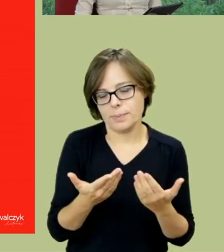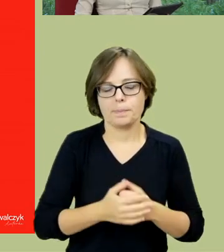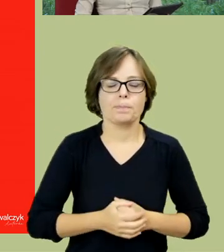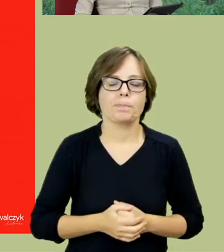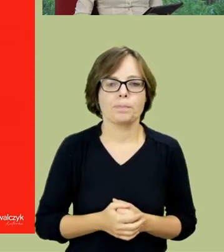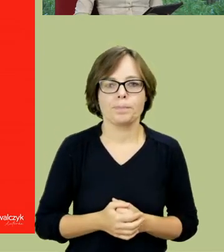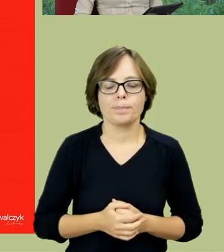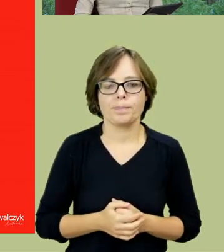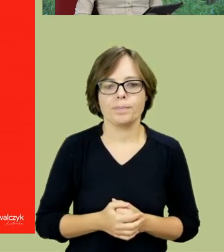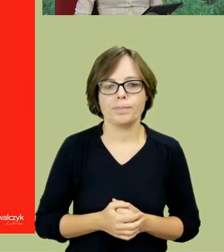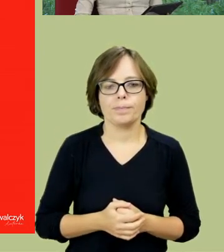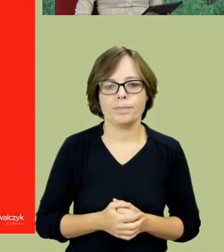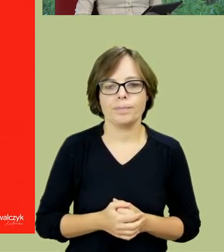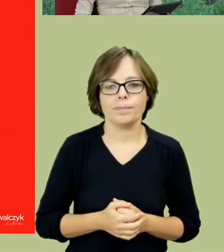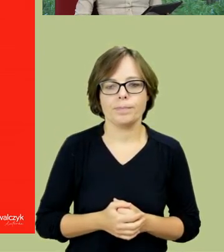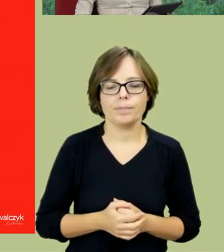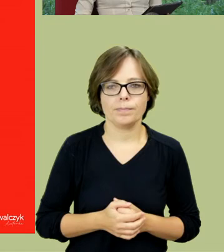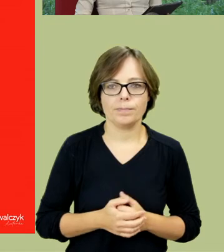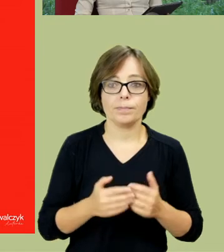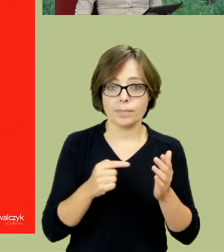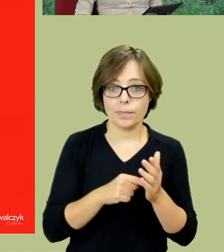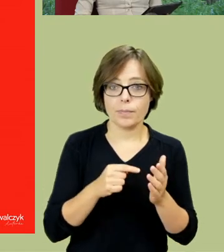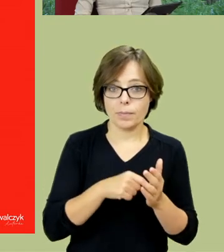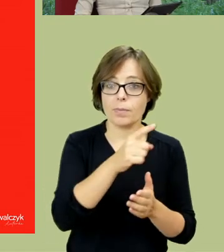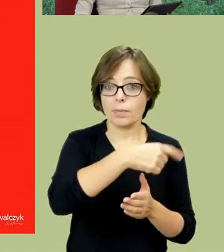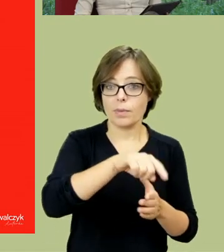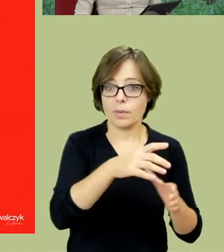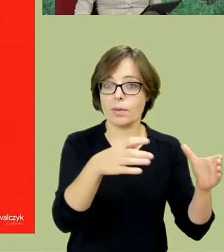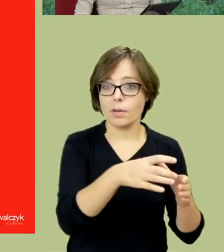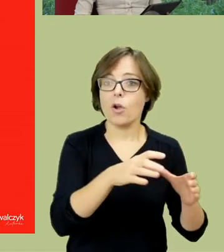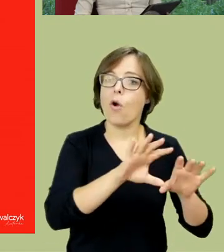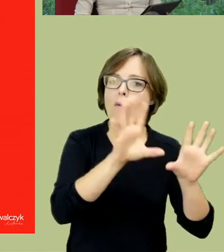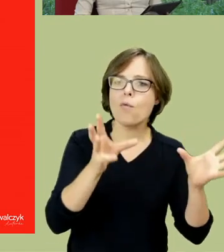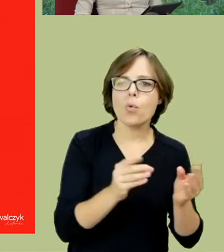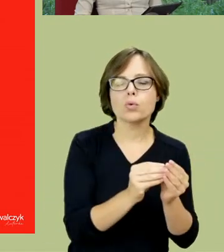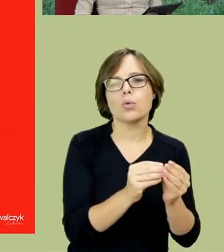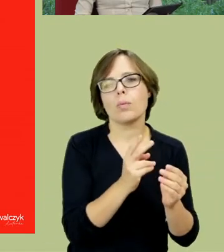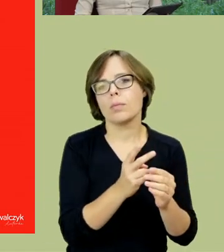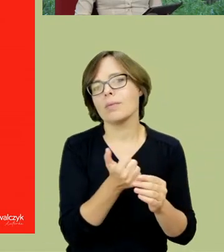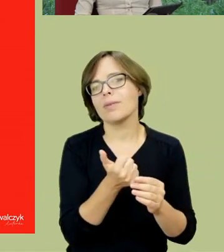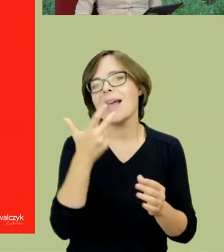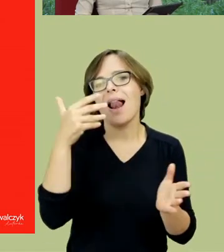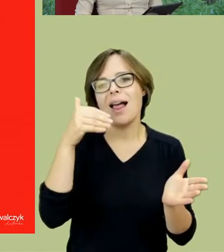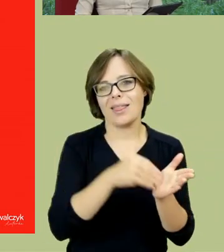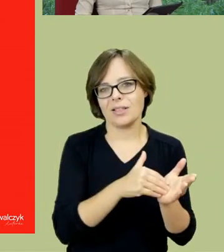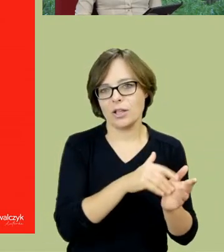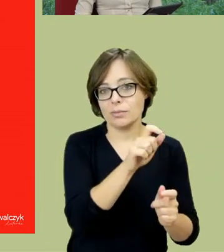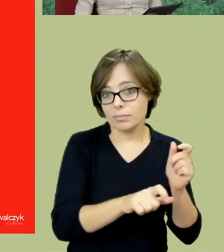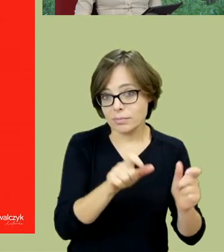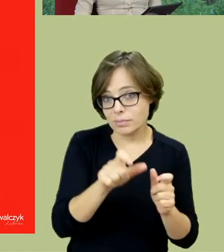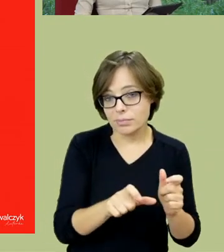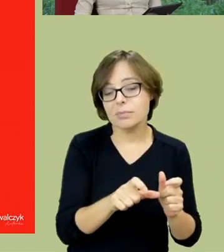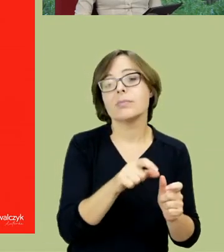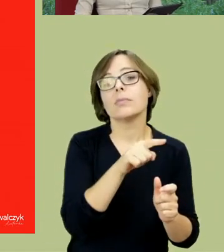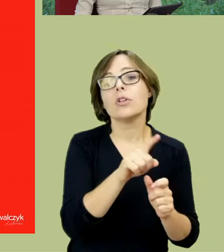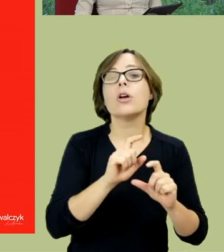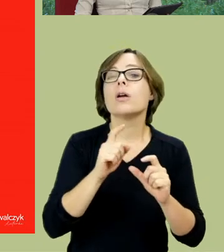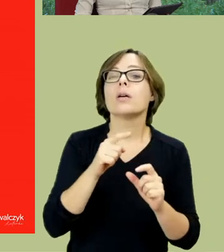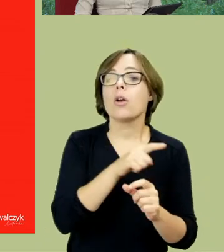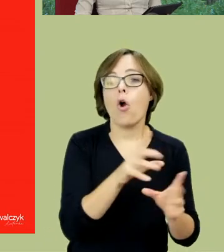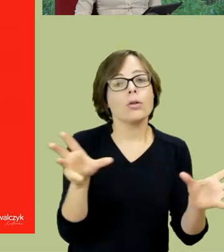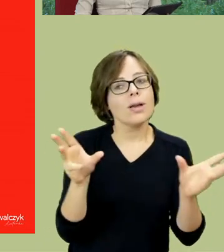żołnierzy. I ta kilkutysięczna łącznie w sumie armia pestek dotarła wszędzie tam, gdzie polskie siły